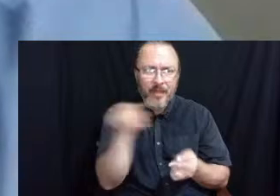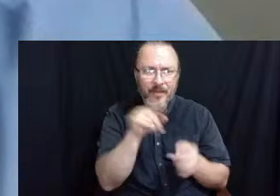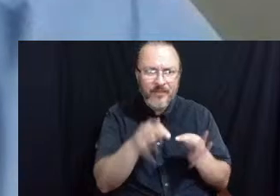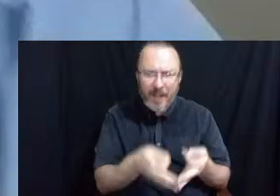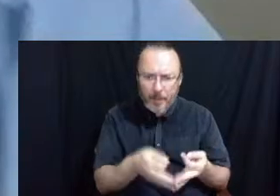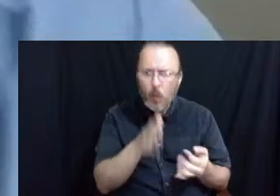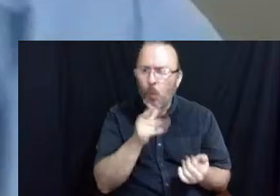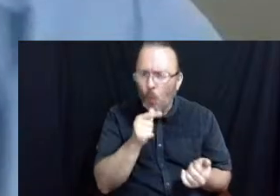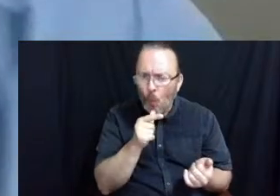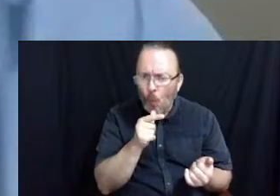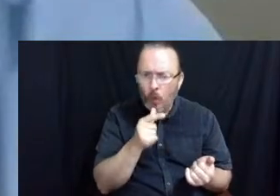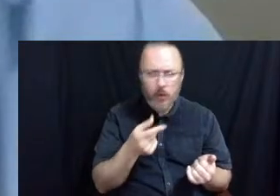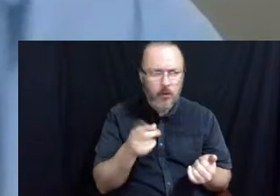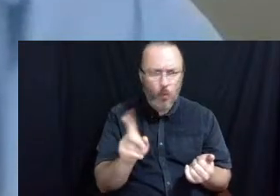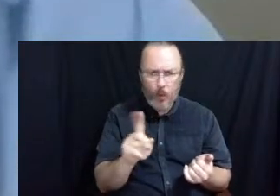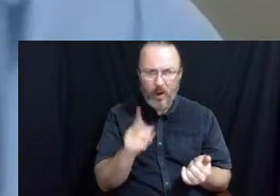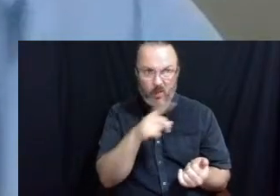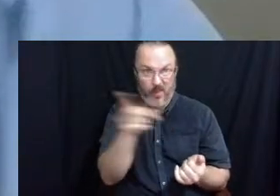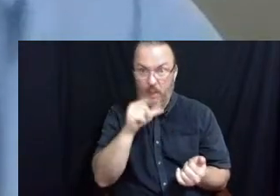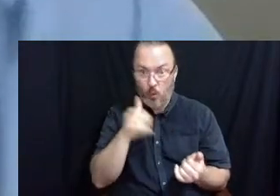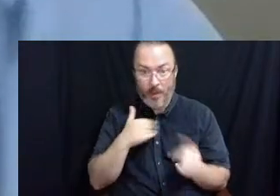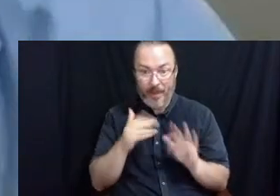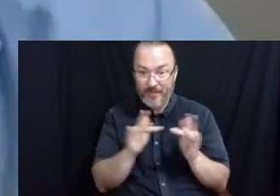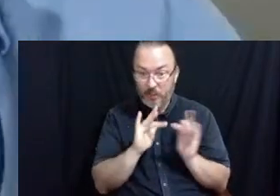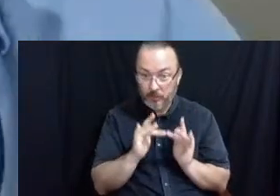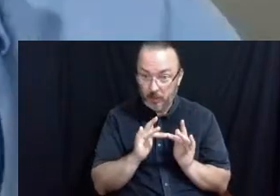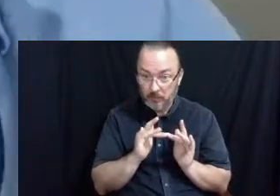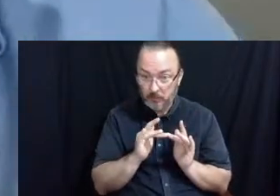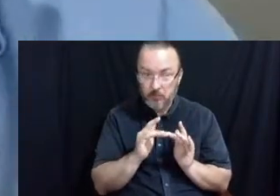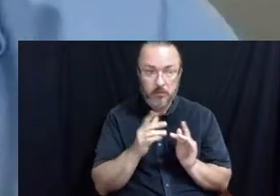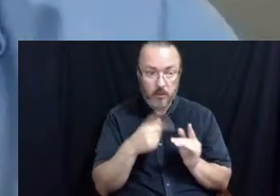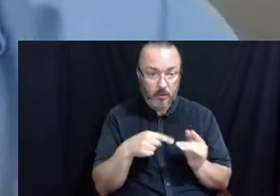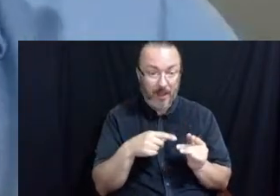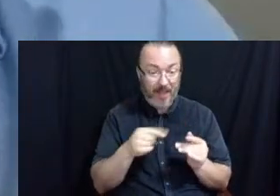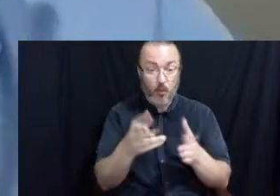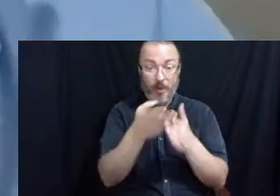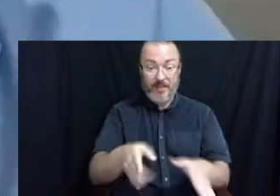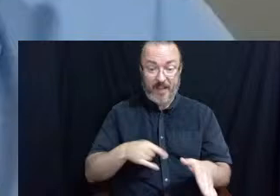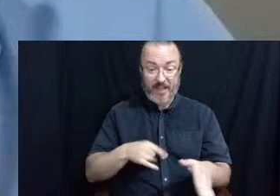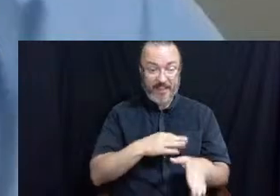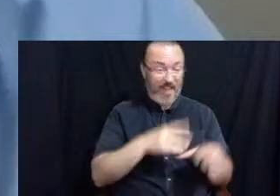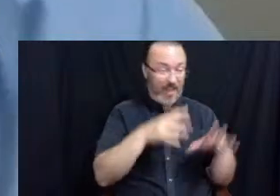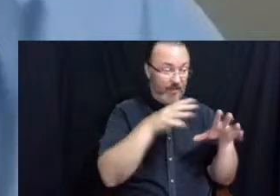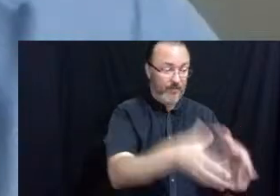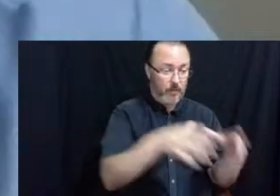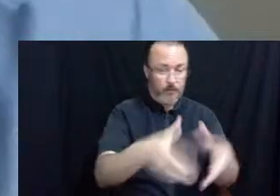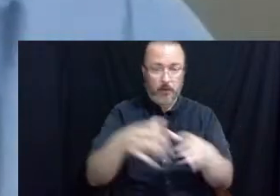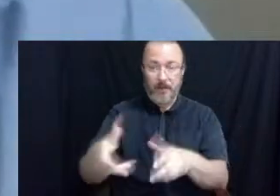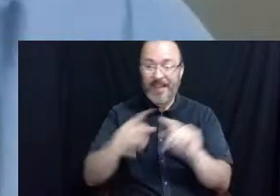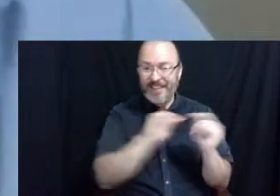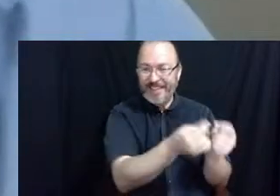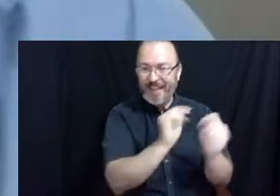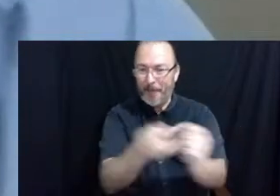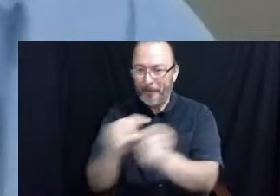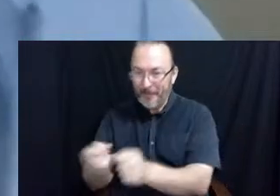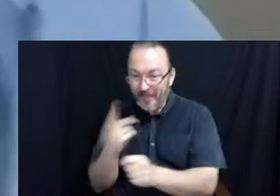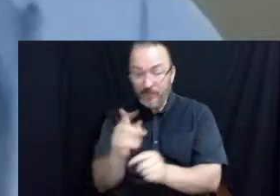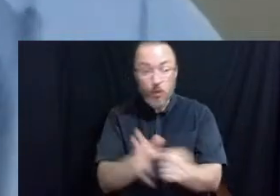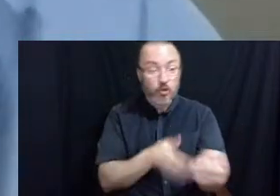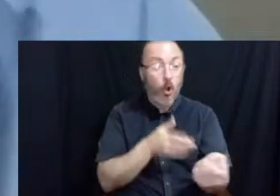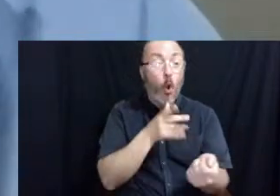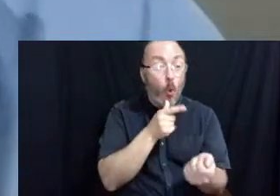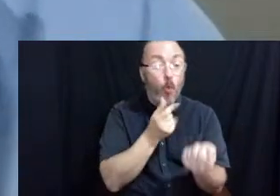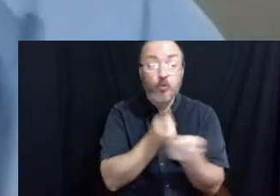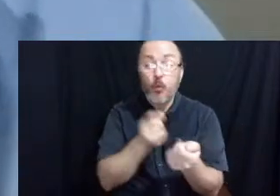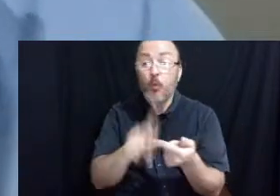déterminé quelles étaient les familles qui n'avaient pas de connexion, quelles étaient les familles qui avaient besoin de plus de ressources et d'aide, et on a réparti notre personnel